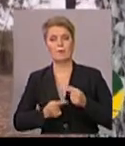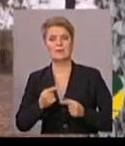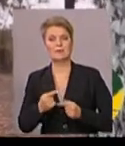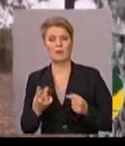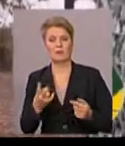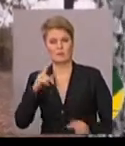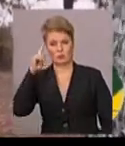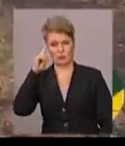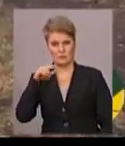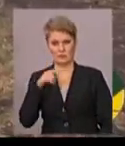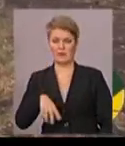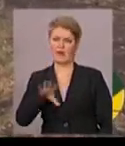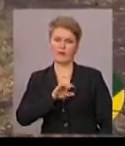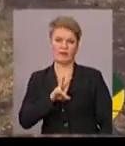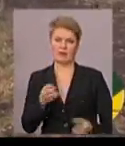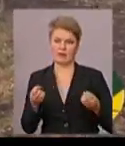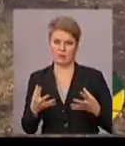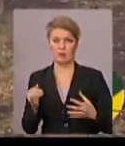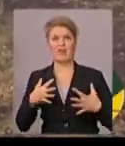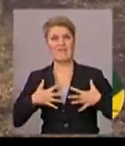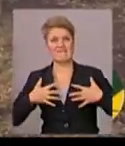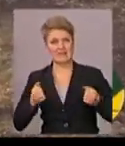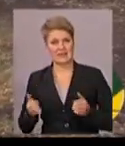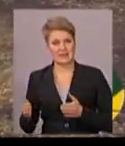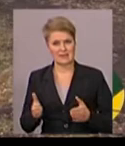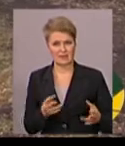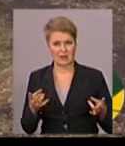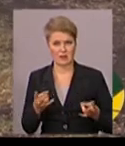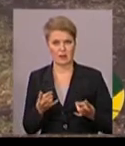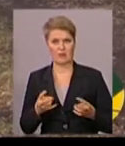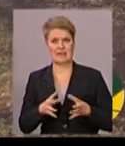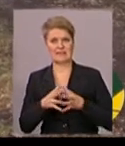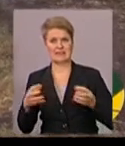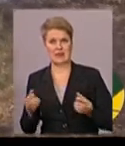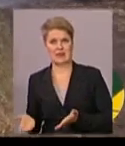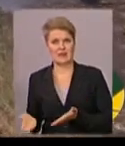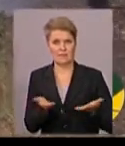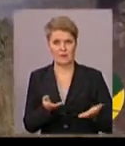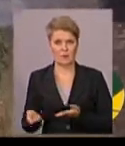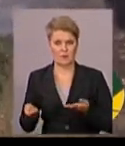Там не також просто все. Фізично треба трохи там і снаряди грузити.